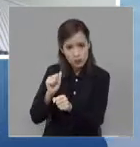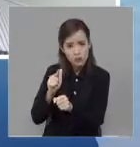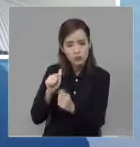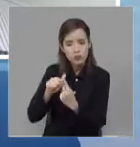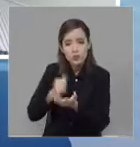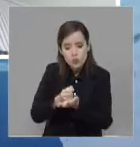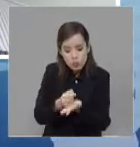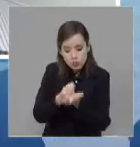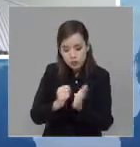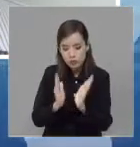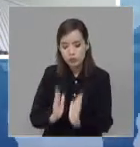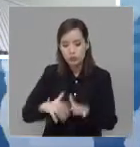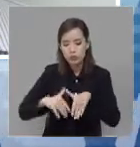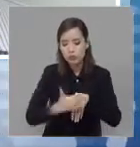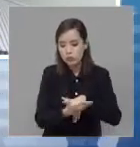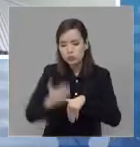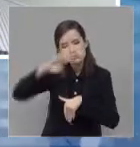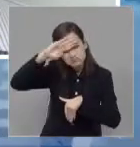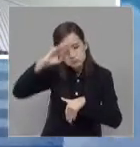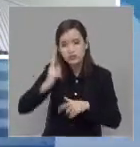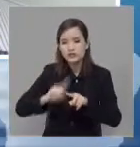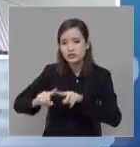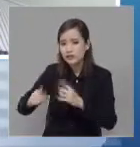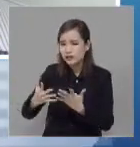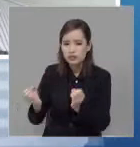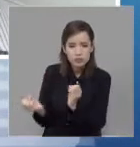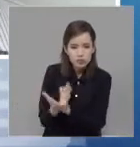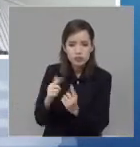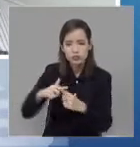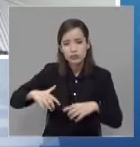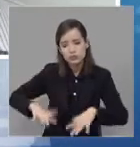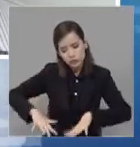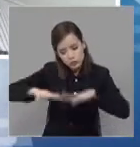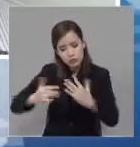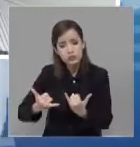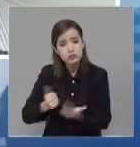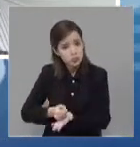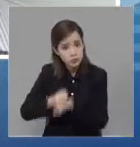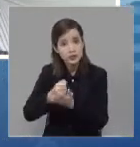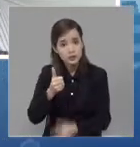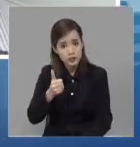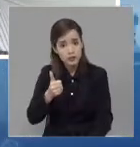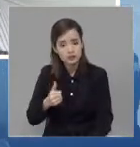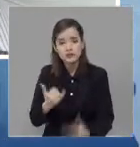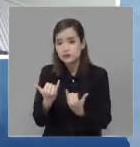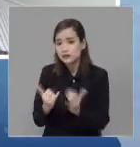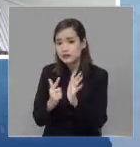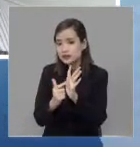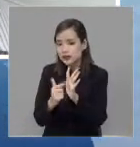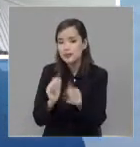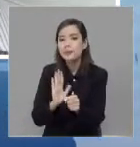ที่จะช่วยเหลือประชาชนที่ได้รับความเดือดร้อนไม่ว่าจะจากน้ำท่วมหรือว่าอะไรก็แล้วแต่ในช่วงนี้ครับ ครับปริมาณยาตอนนี้เร